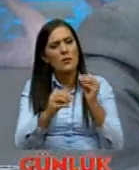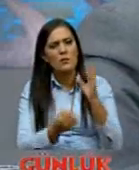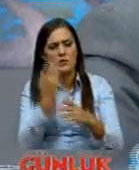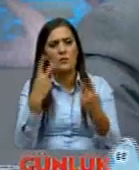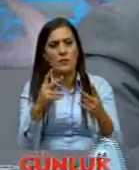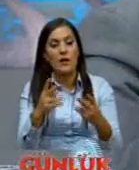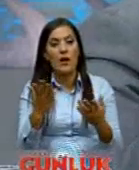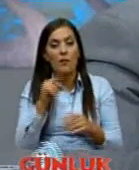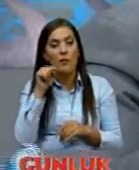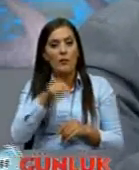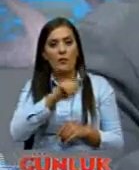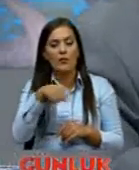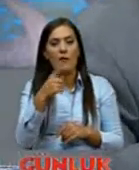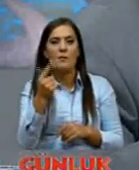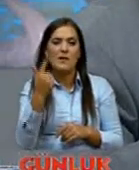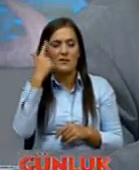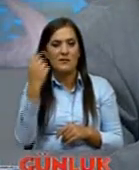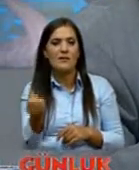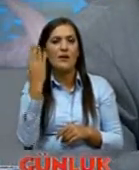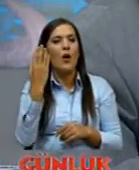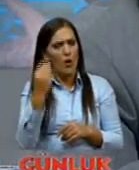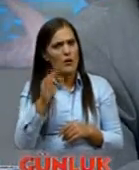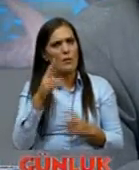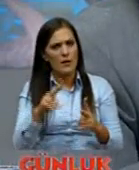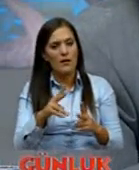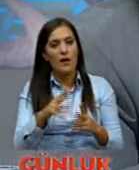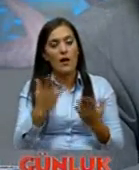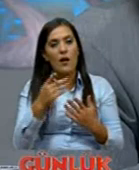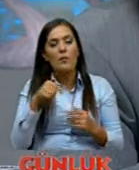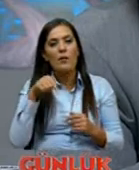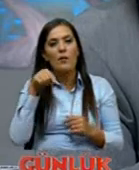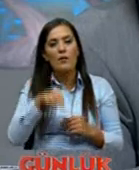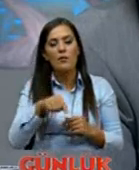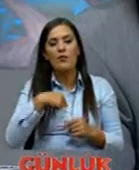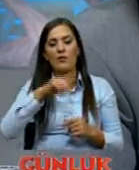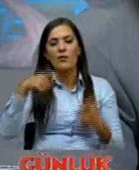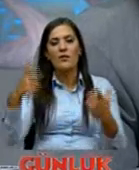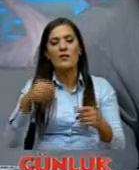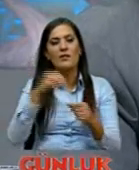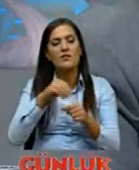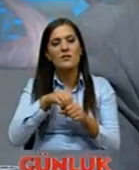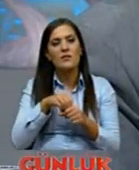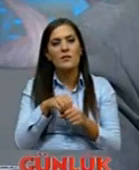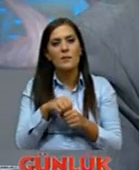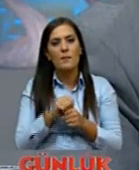olabilir. Ama bunlar bertaraf edilecek olanlardır. Lakin ortalıktaki bu